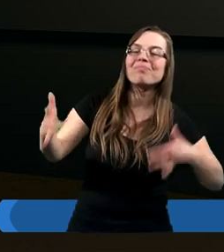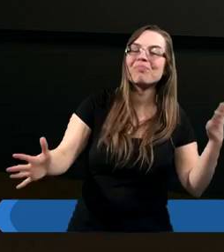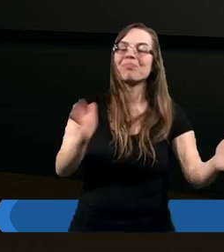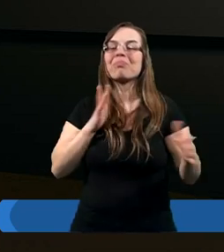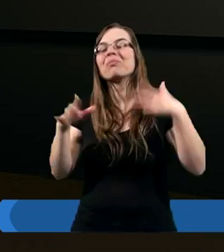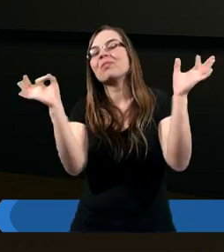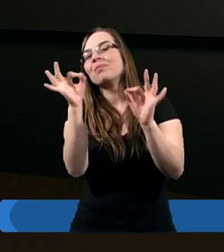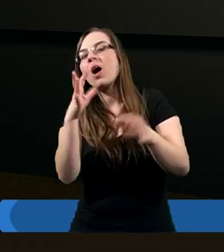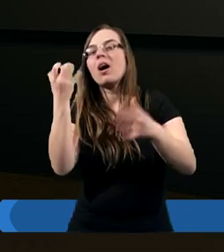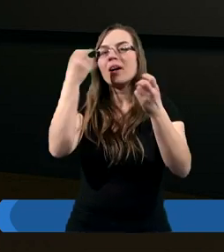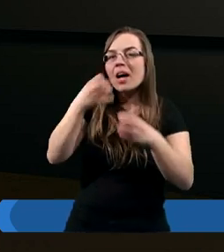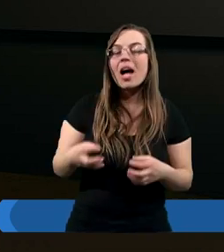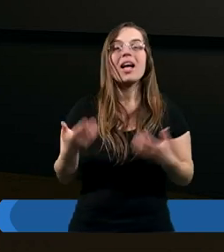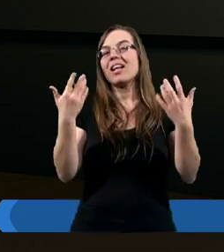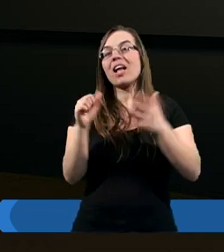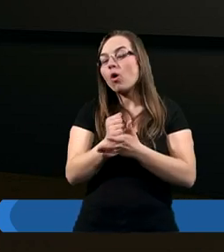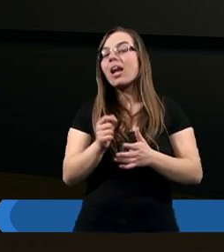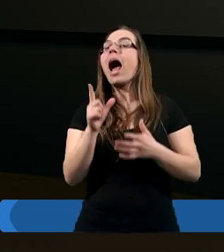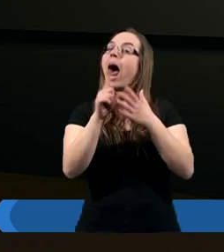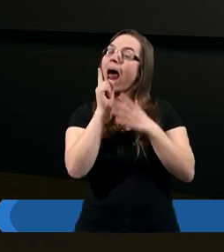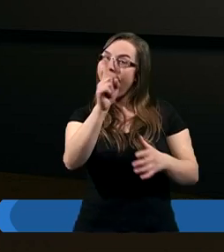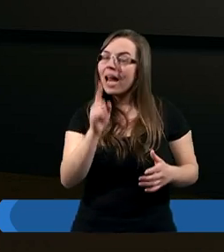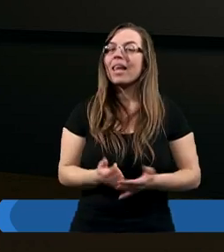doświadczenia, próby. Ale w istocie,